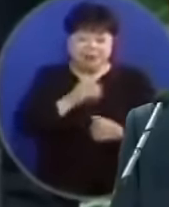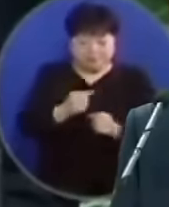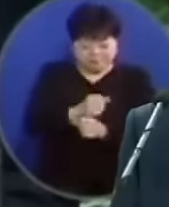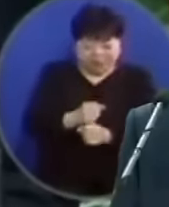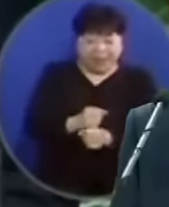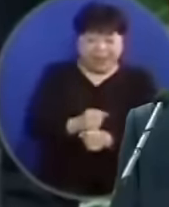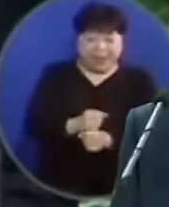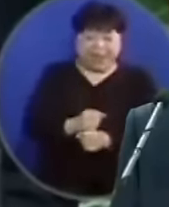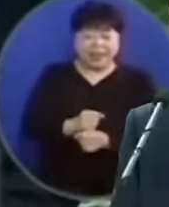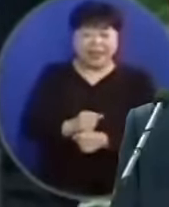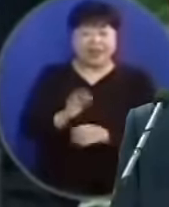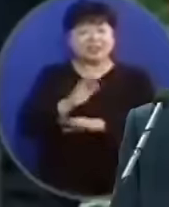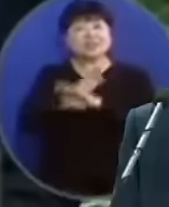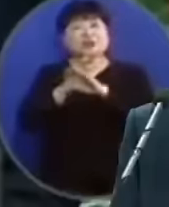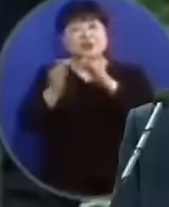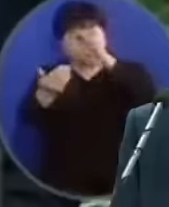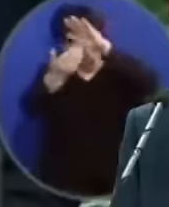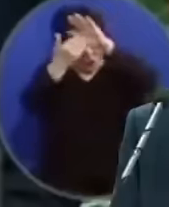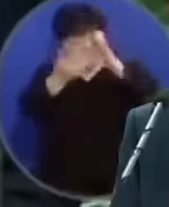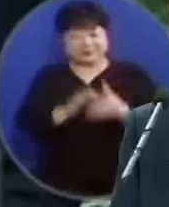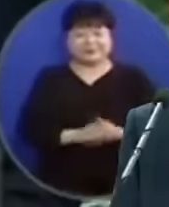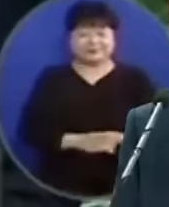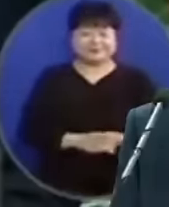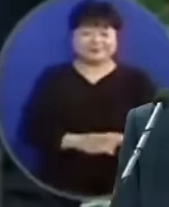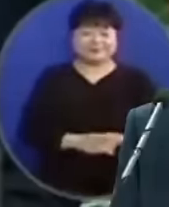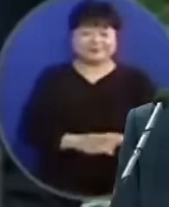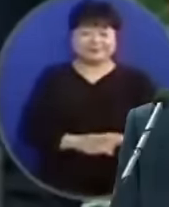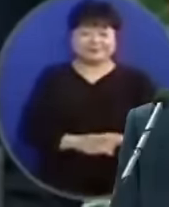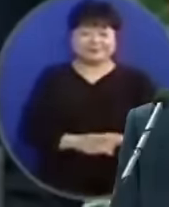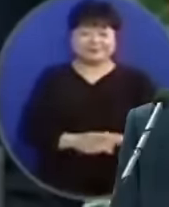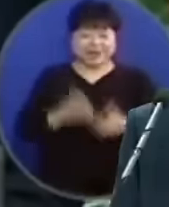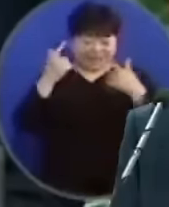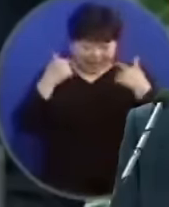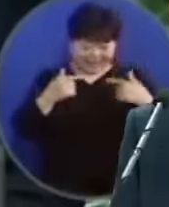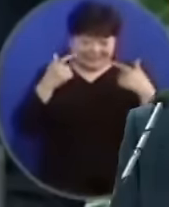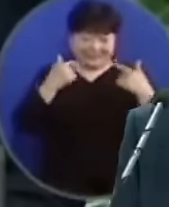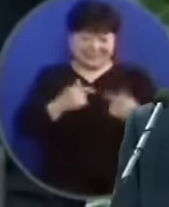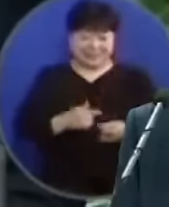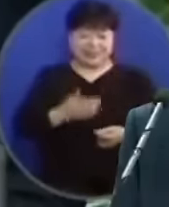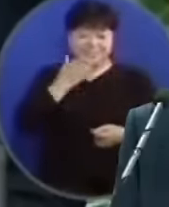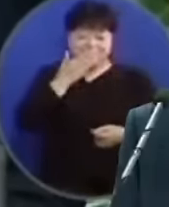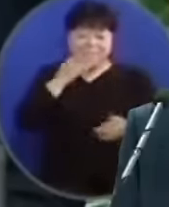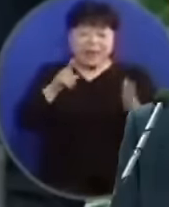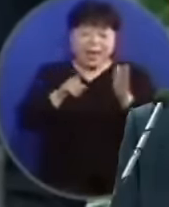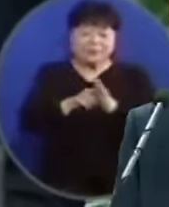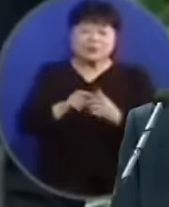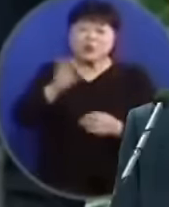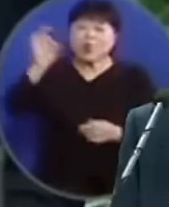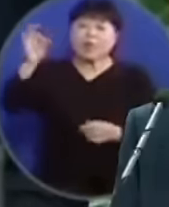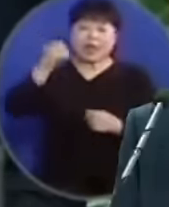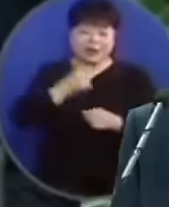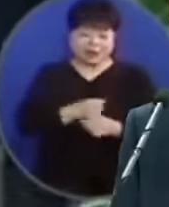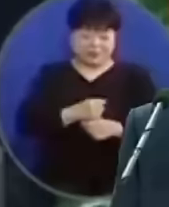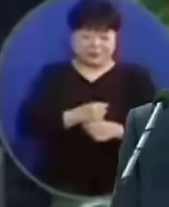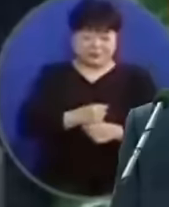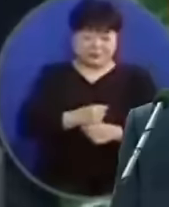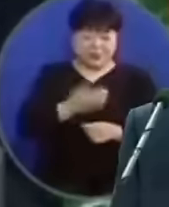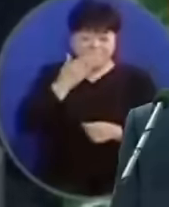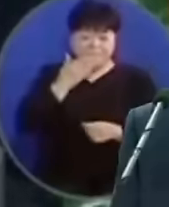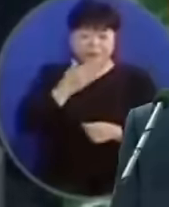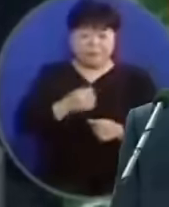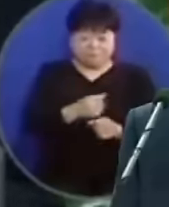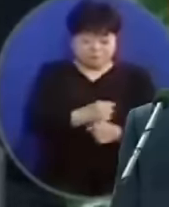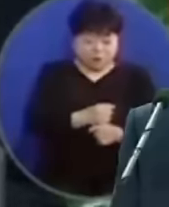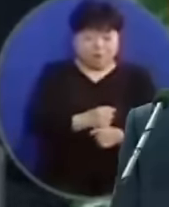매면 긍정적으로 이루어지는 것입니다. 그러므로 여러분께서 항상 긍정적인 입술을 고백을 하는 것은 긍정적으로